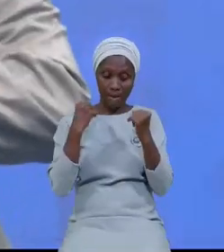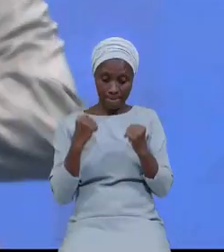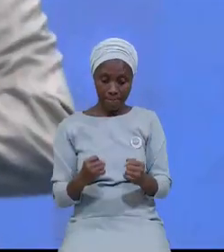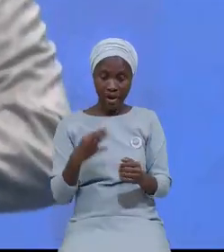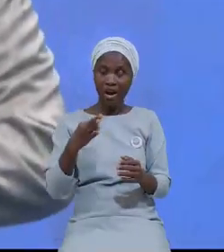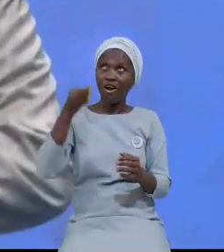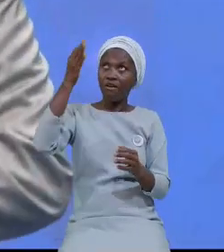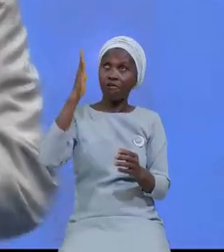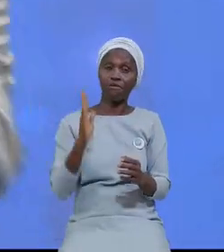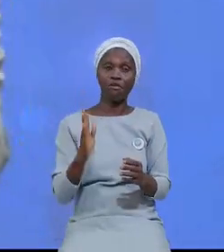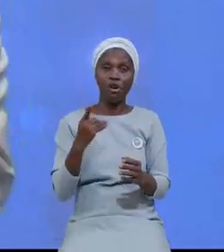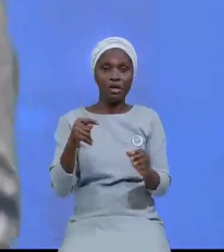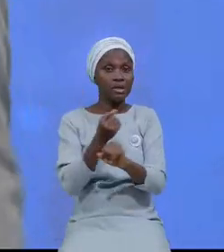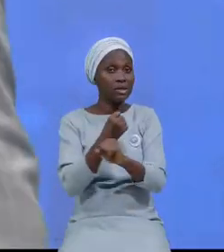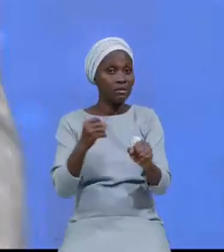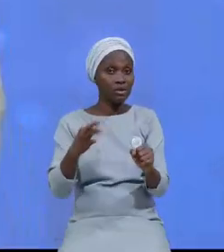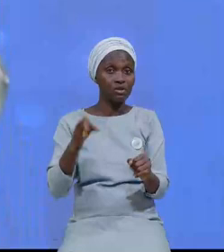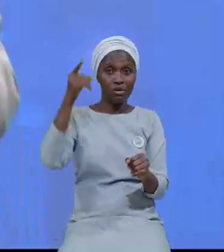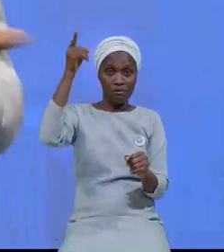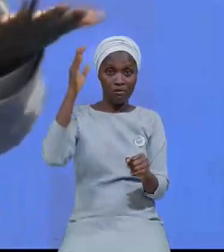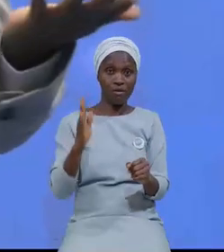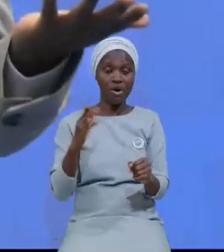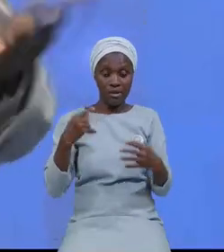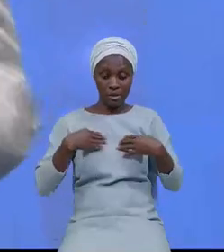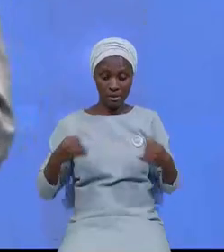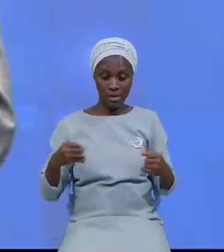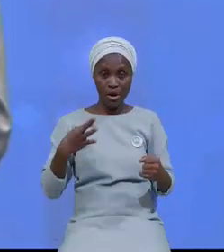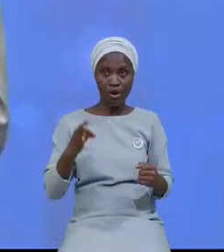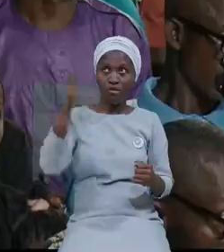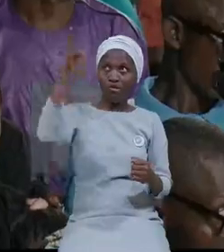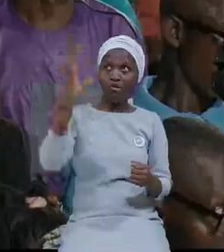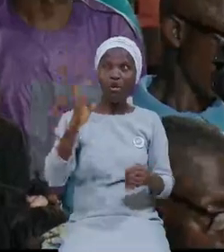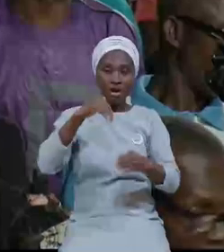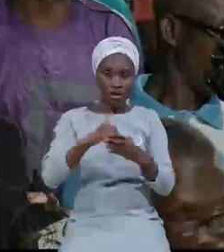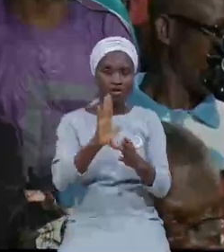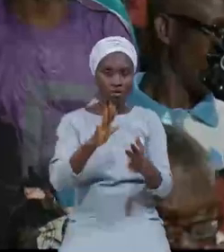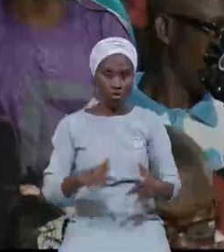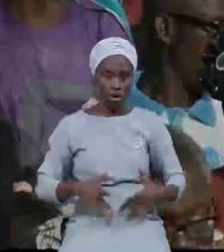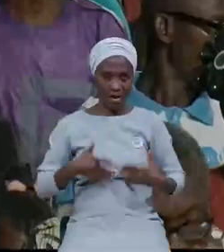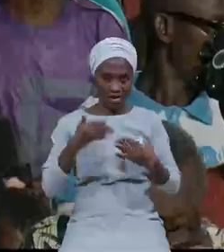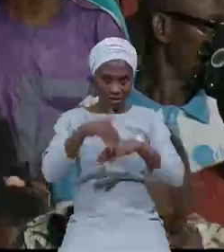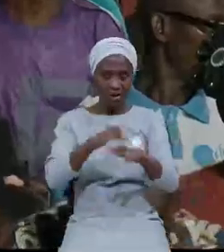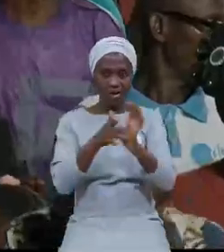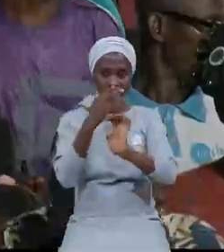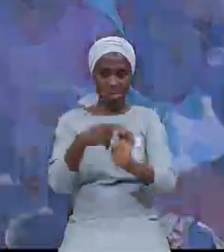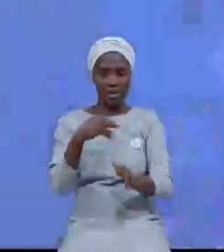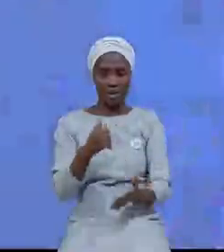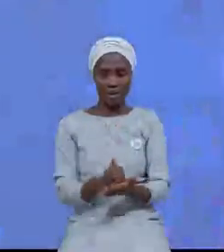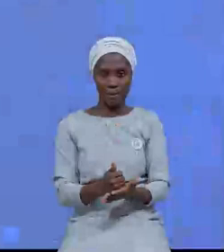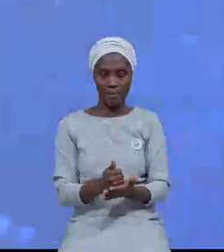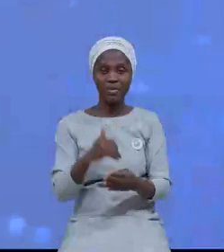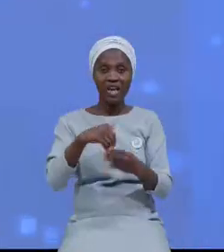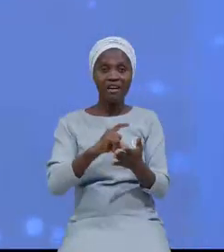Dieu la puissance de Dieu le salut de Dieu la guérison de Dieu dans ta vie ce soir au nom de Jésus